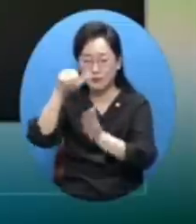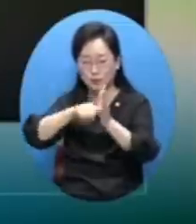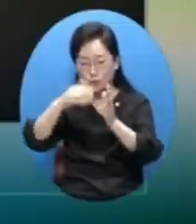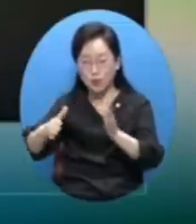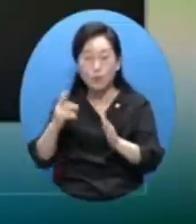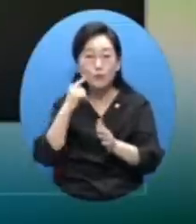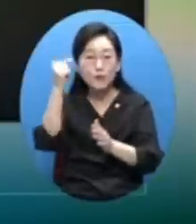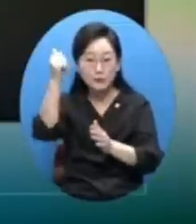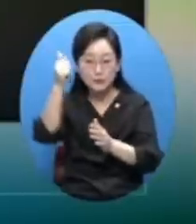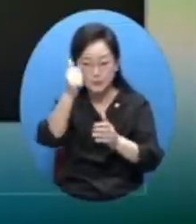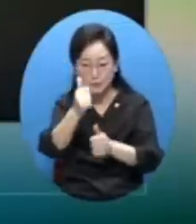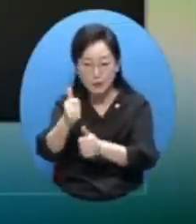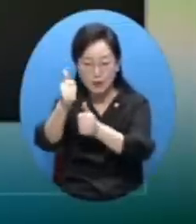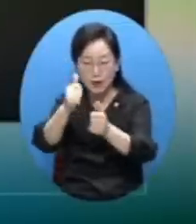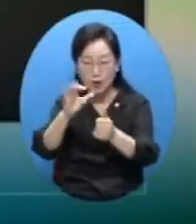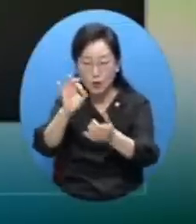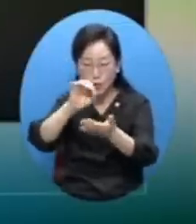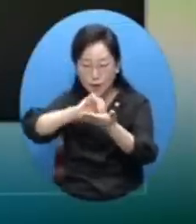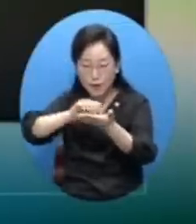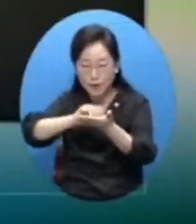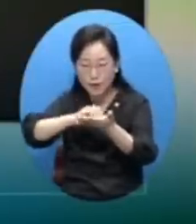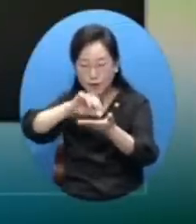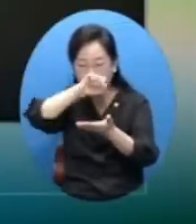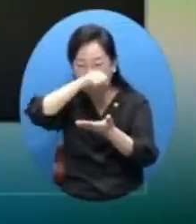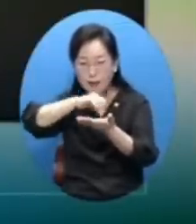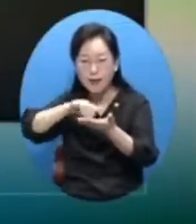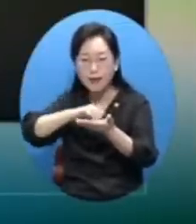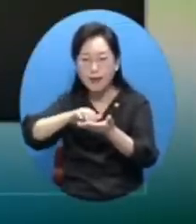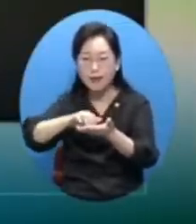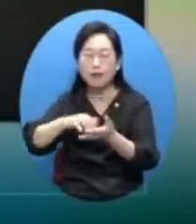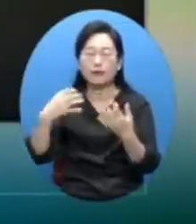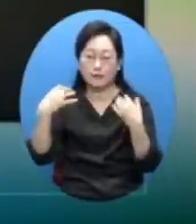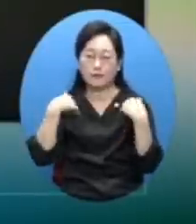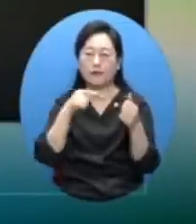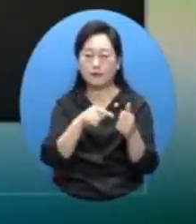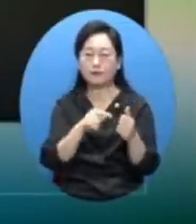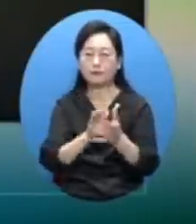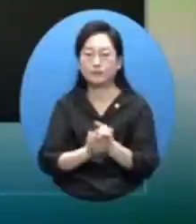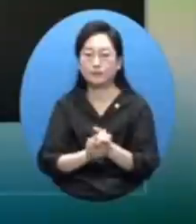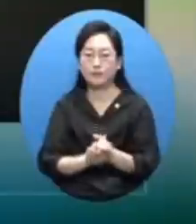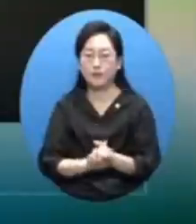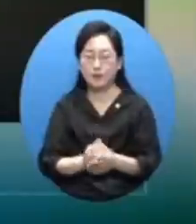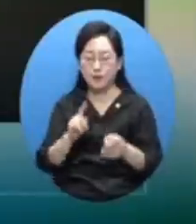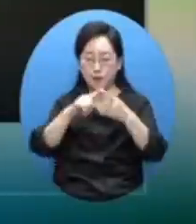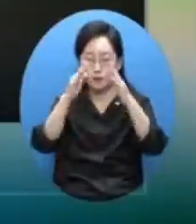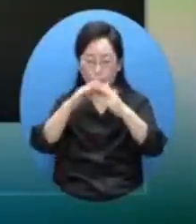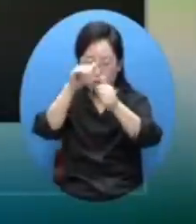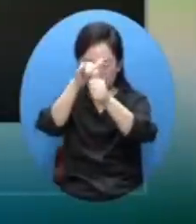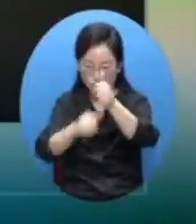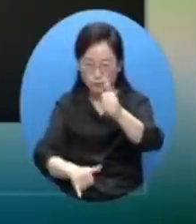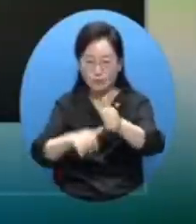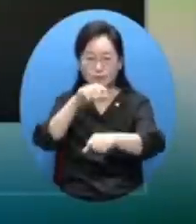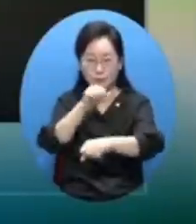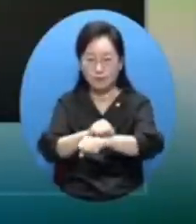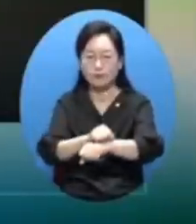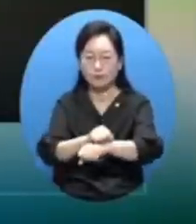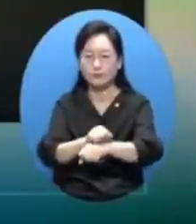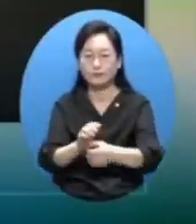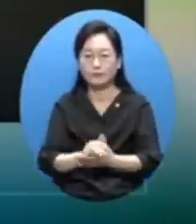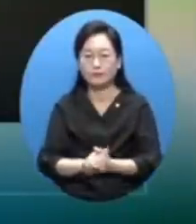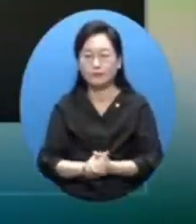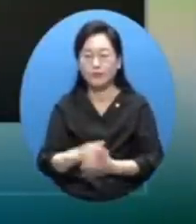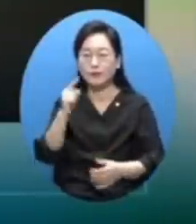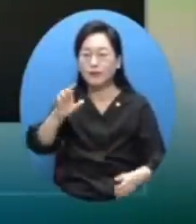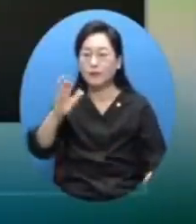교회 회개를 담당하면 회계 담당 집사님이셨고 글을 열심히 섬기는 하나님의 일꾼이었는데